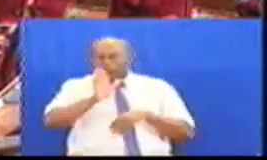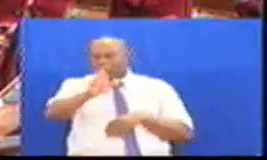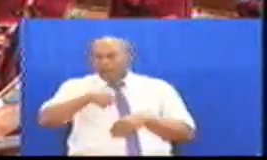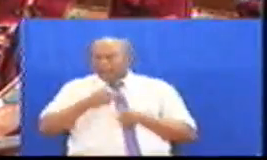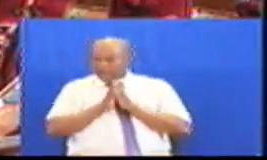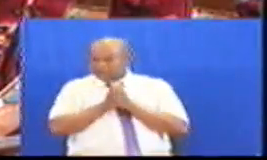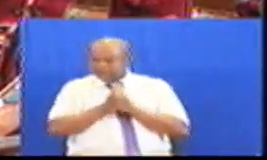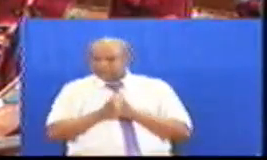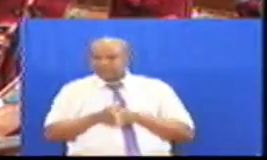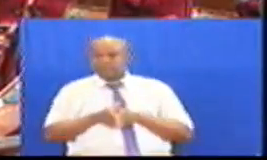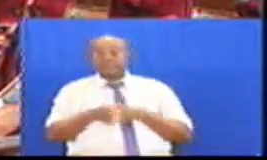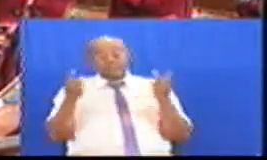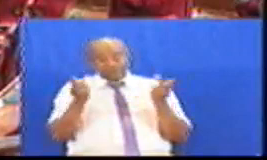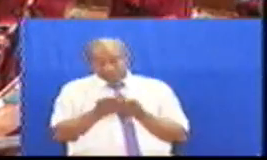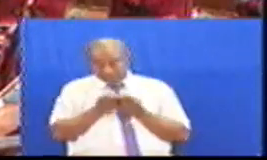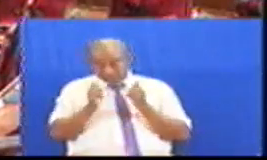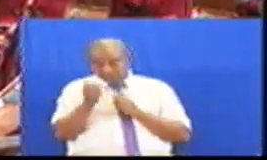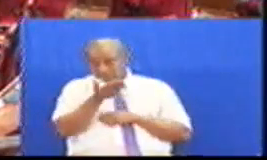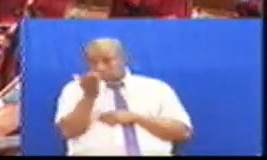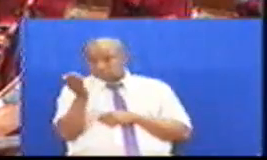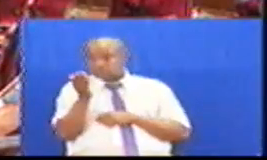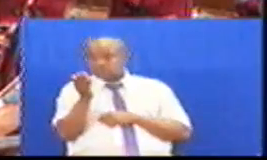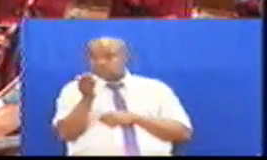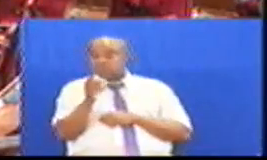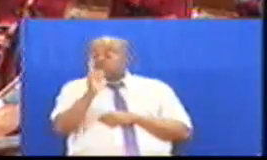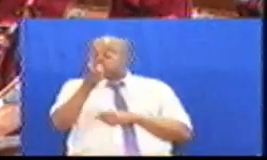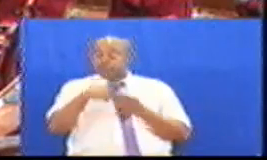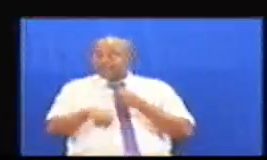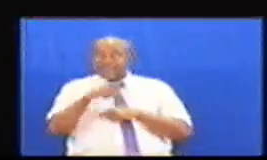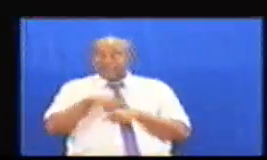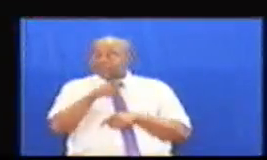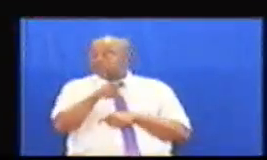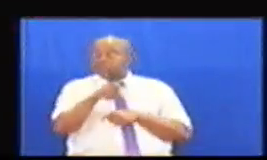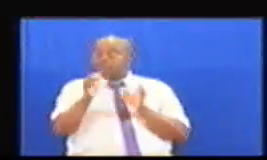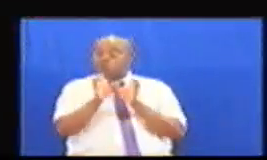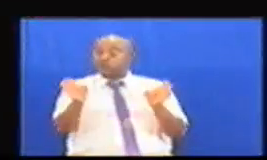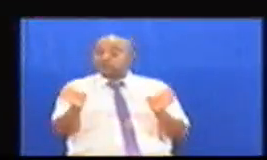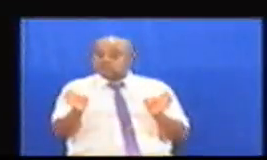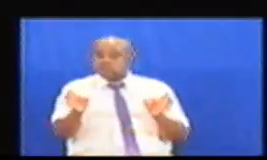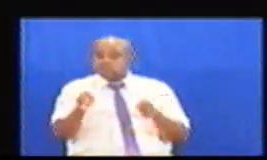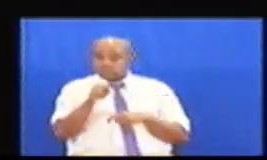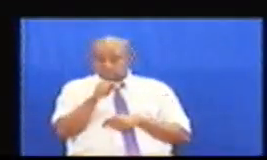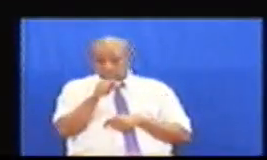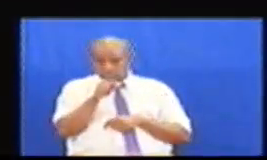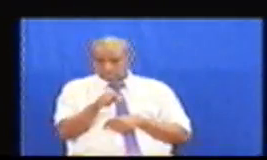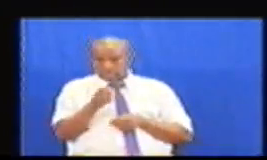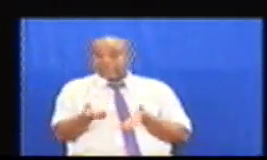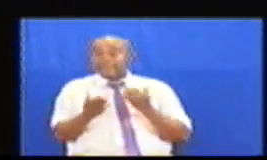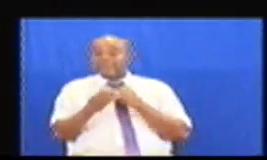sana. Lakini jambo jingine, tuko katika kipindi mahususi ambacho kinahitaji maamuzi